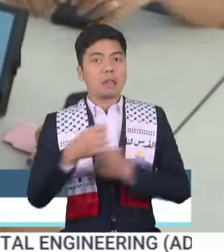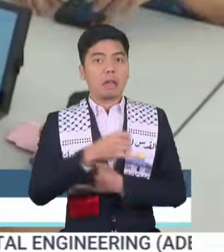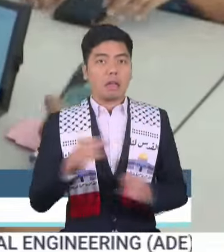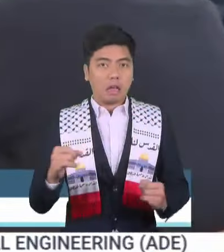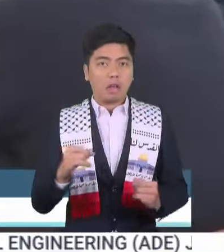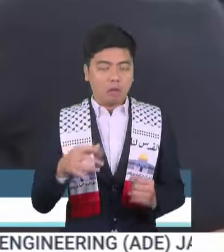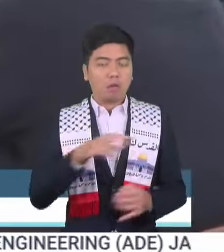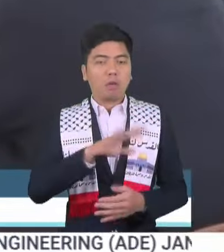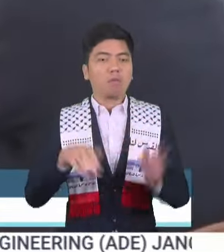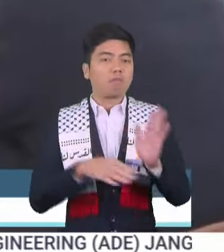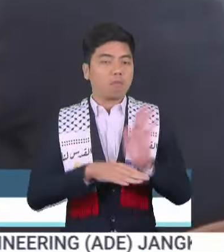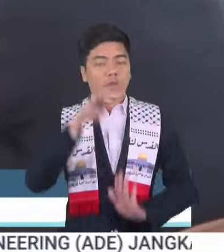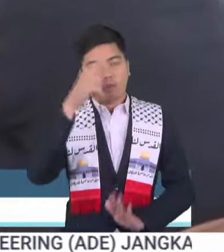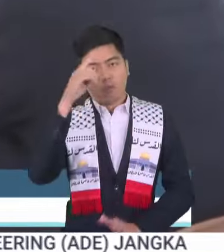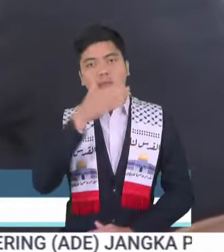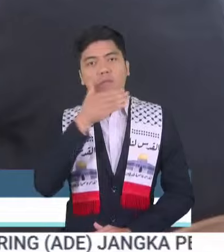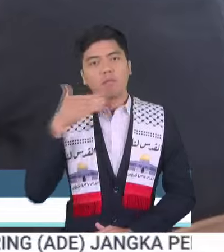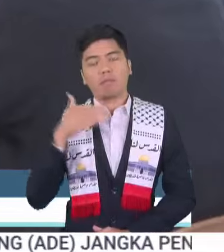terutamanya golongan belia.